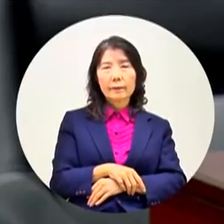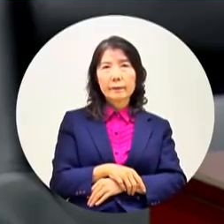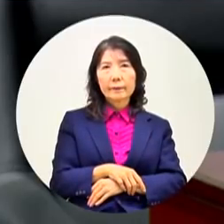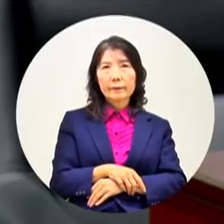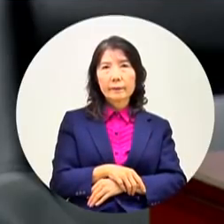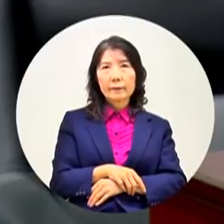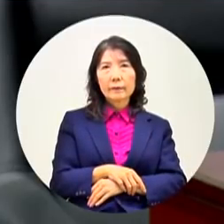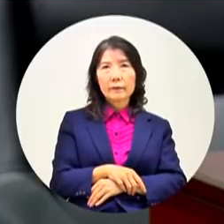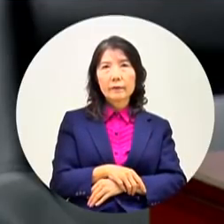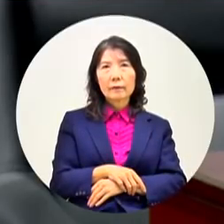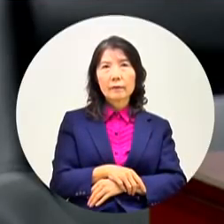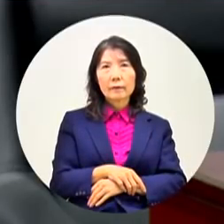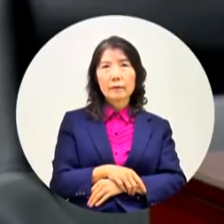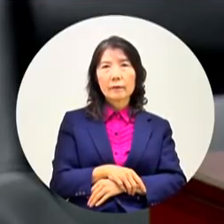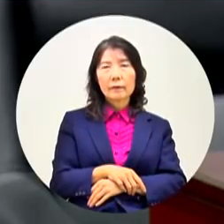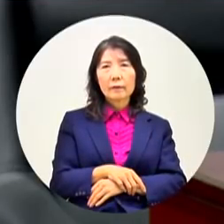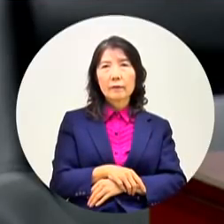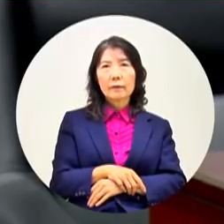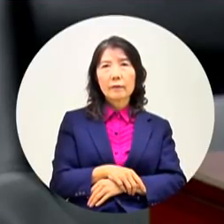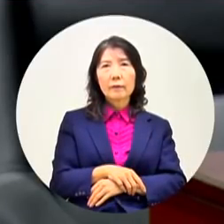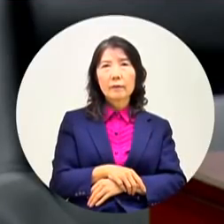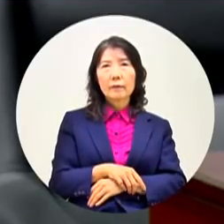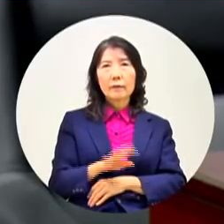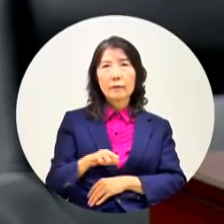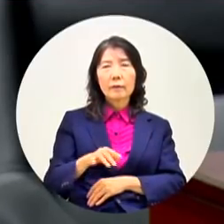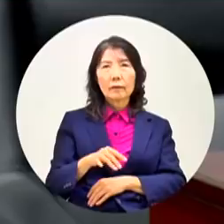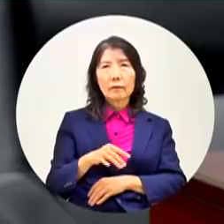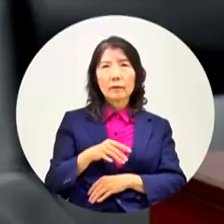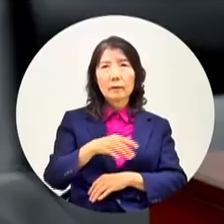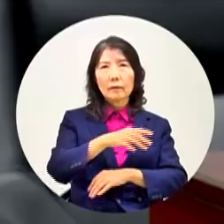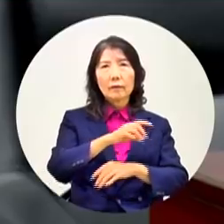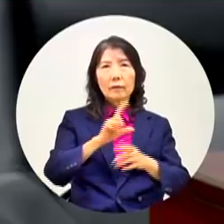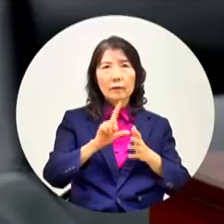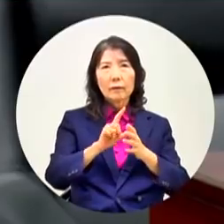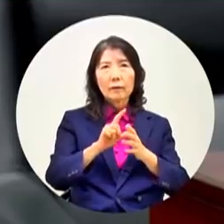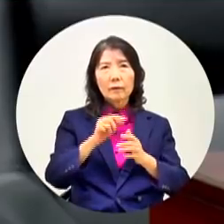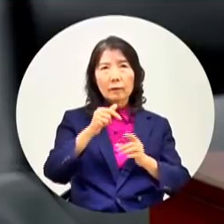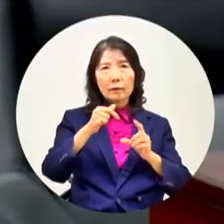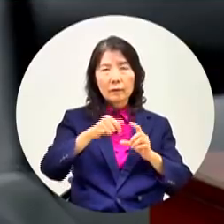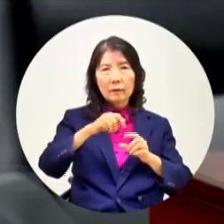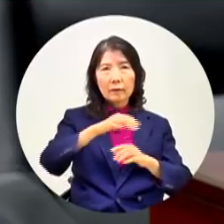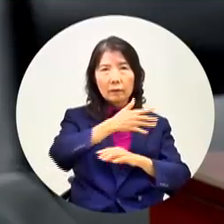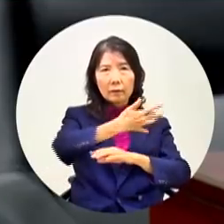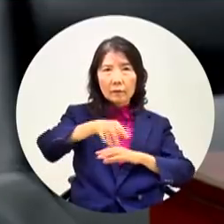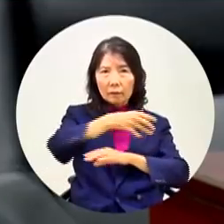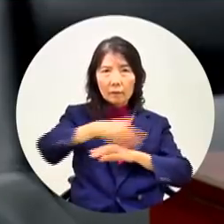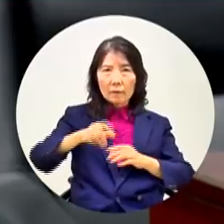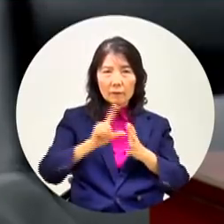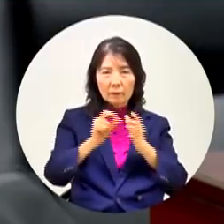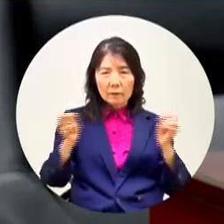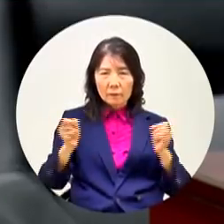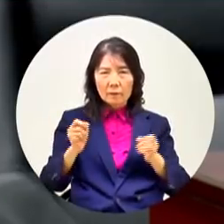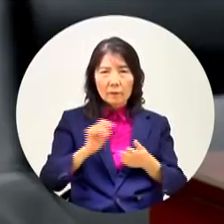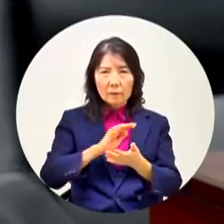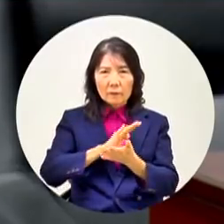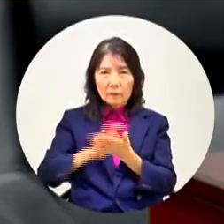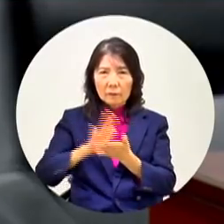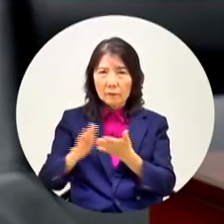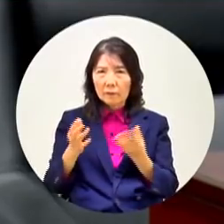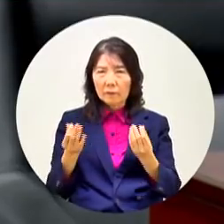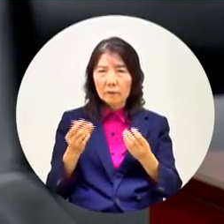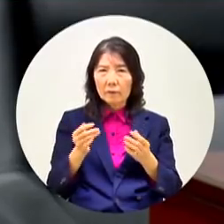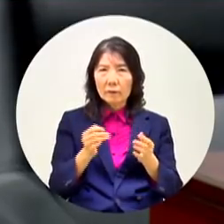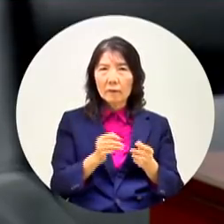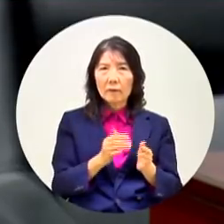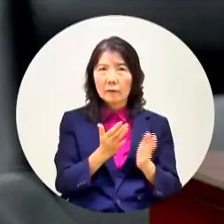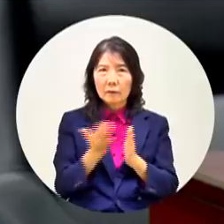人咧讲种种区域排水，吼，这种长期来啊无整治，啊无去改，来